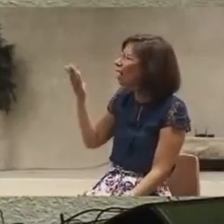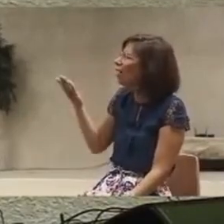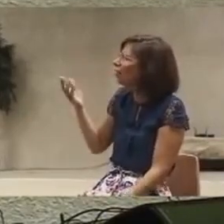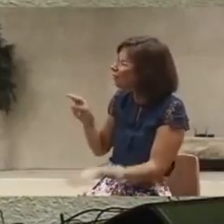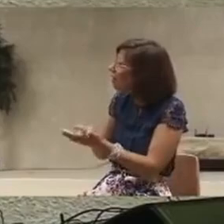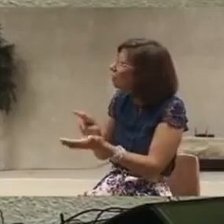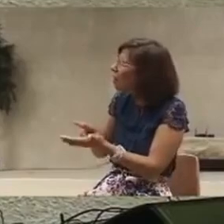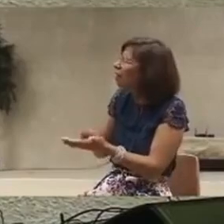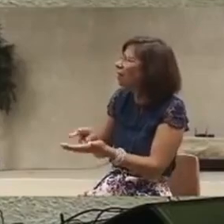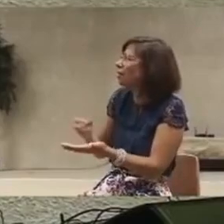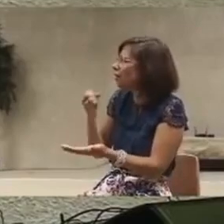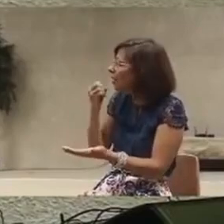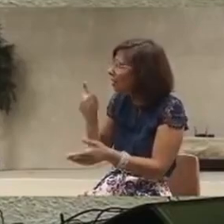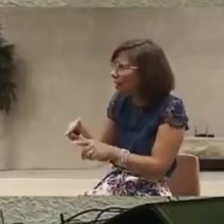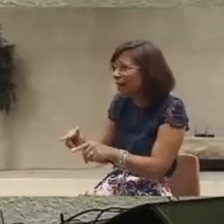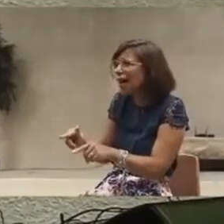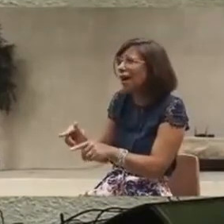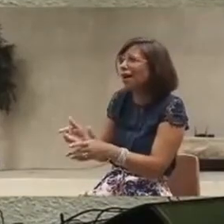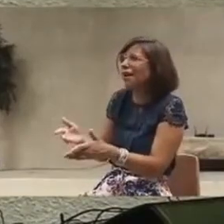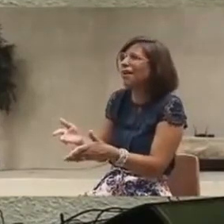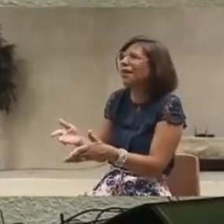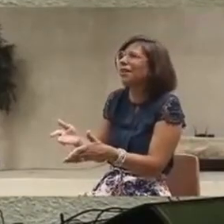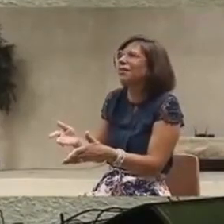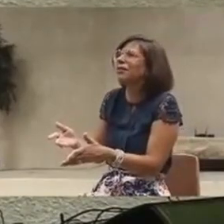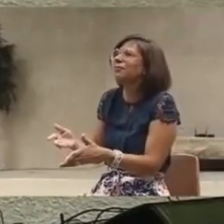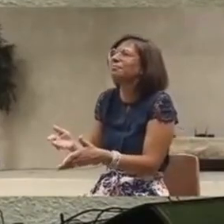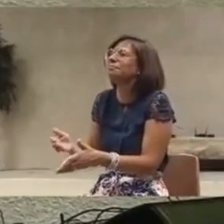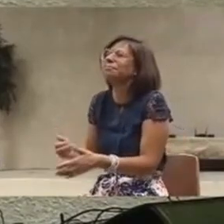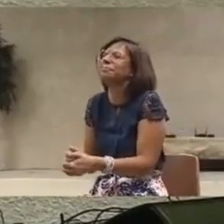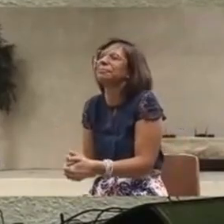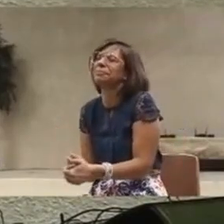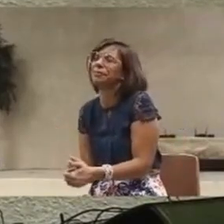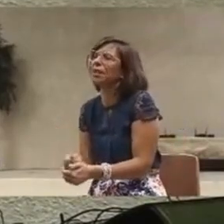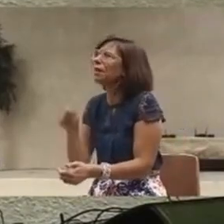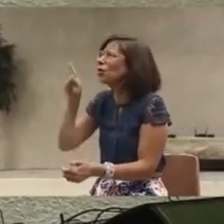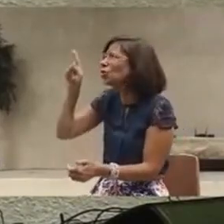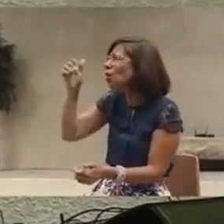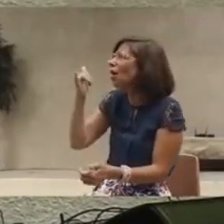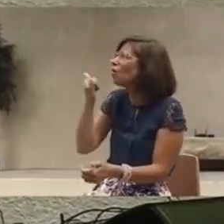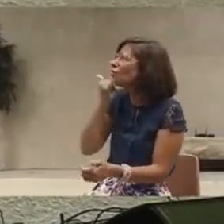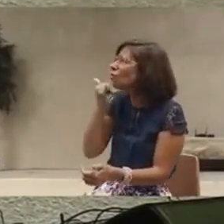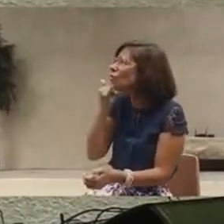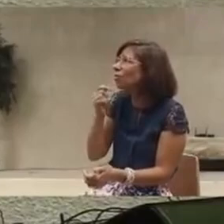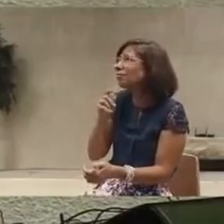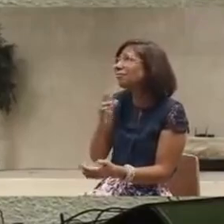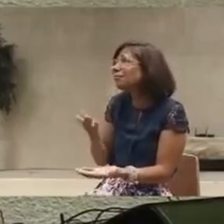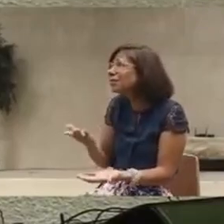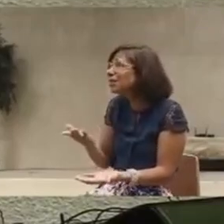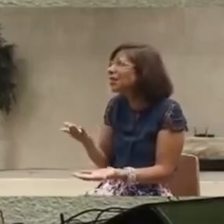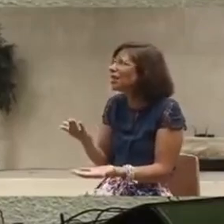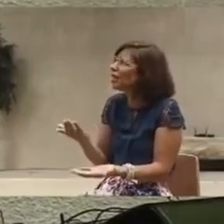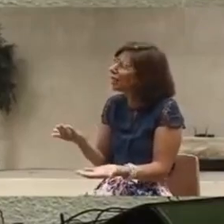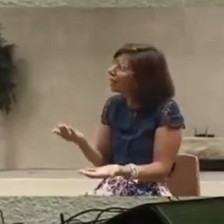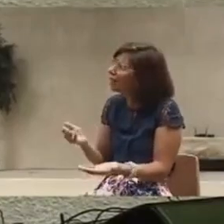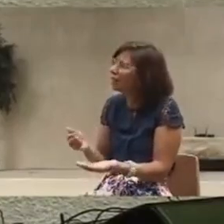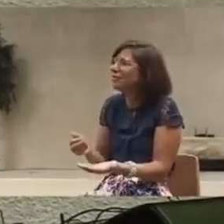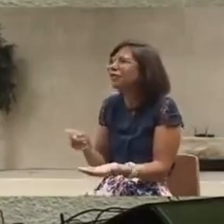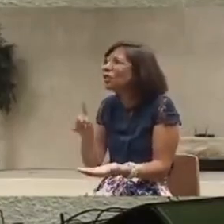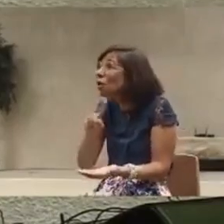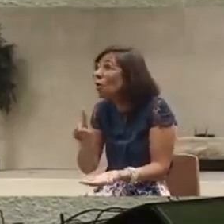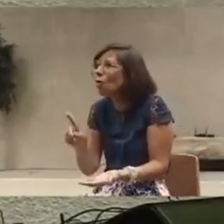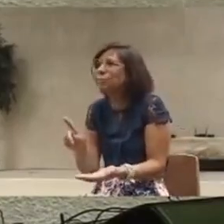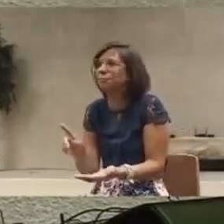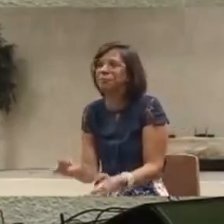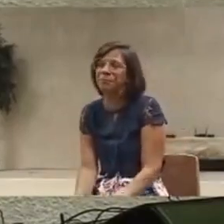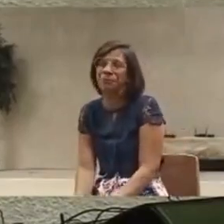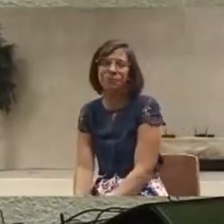raconter. Et elle me dit, mais Seigneur, tu t'es pas trompé, parce que Gérard, il avait plein de projets,